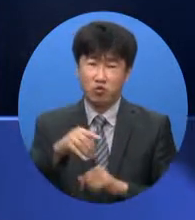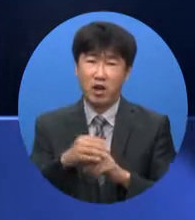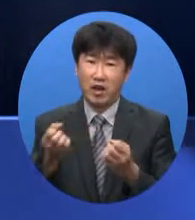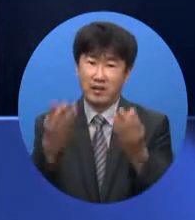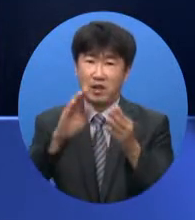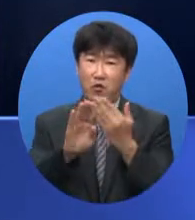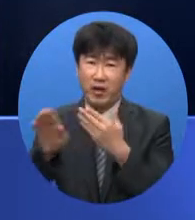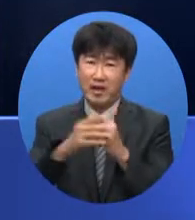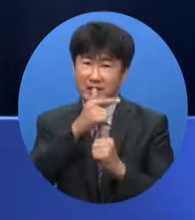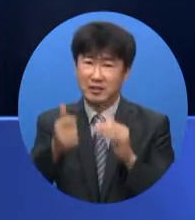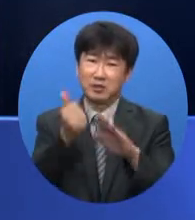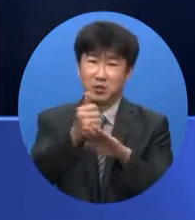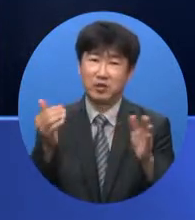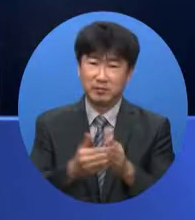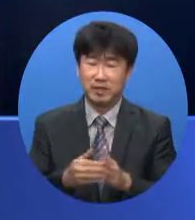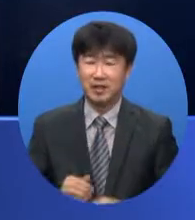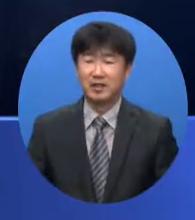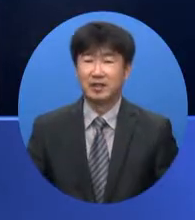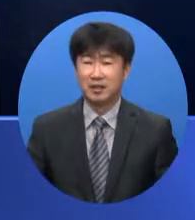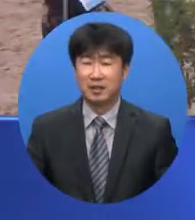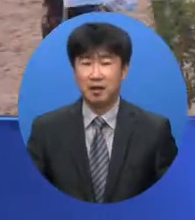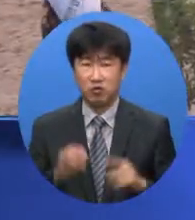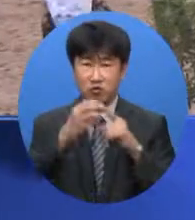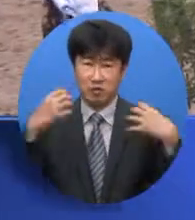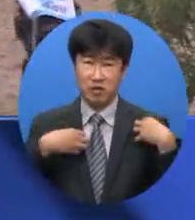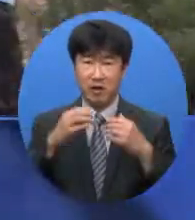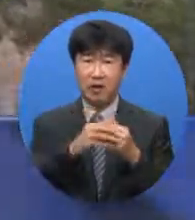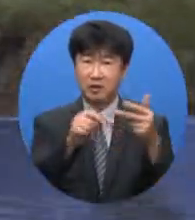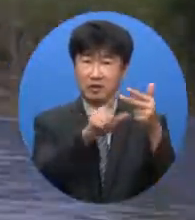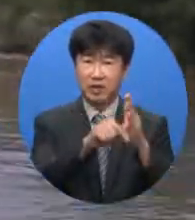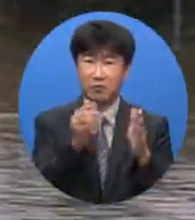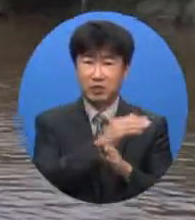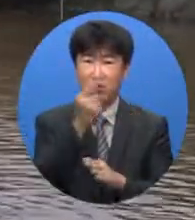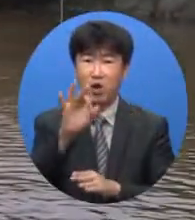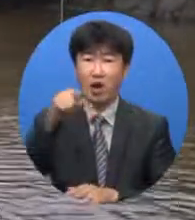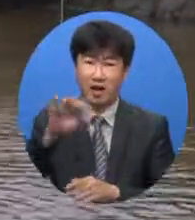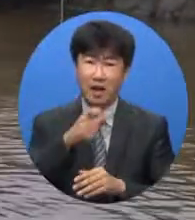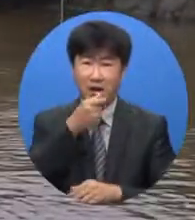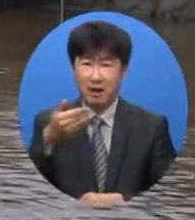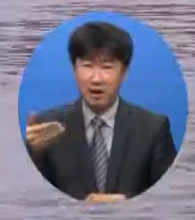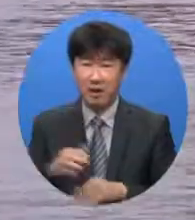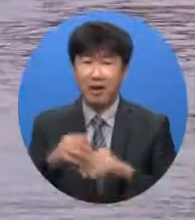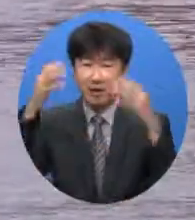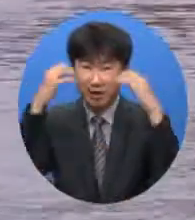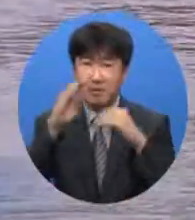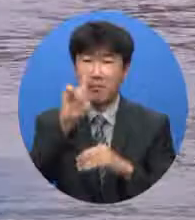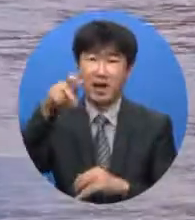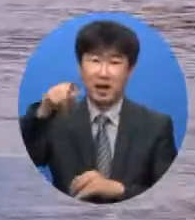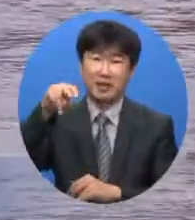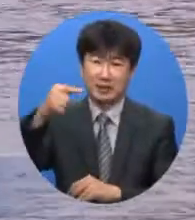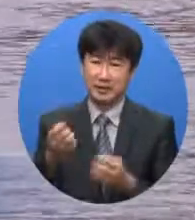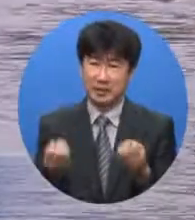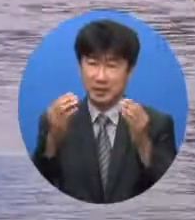비롯한 여름 축제가 큰 성공을 거뒀습니다. 군은 지난 7월부터 한강에서 옐로우 리버비치와 여름